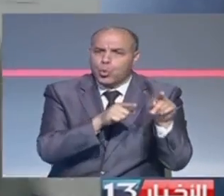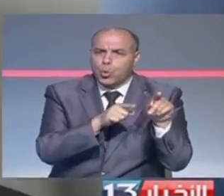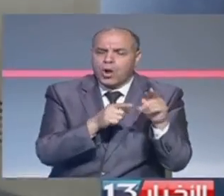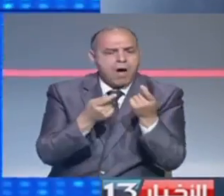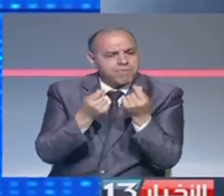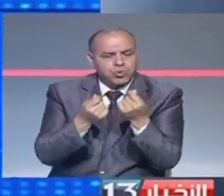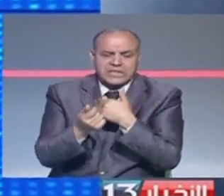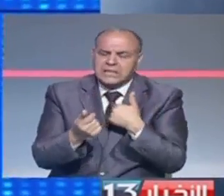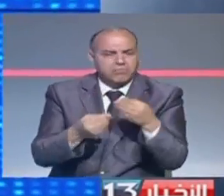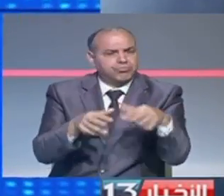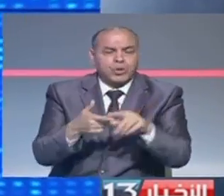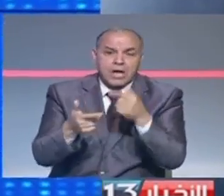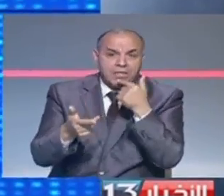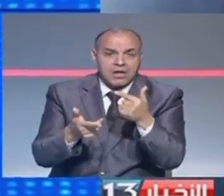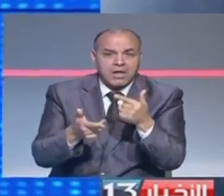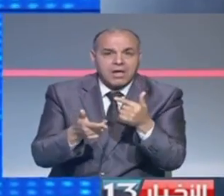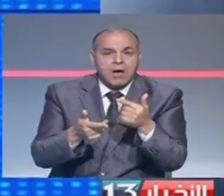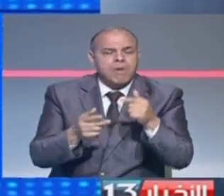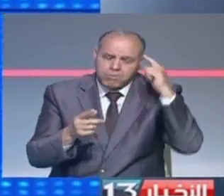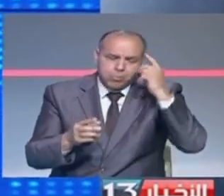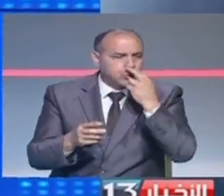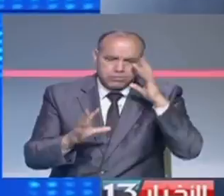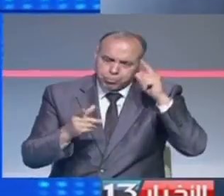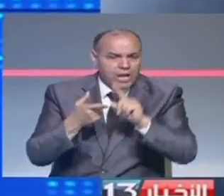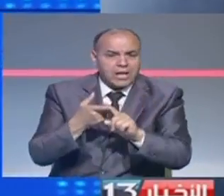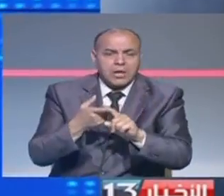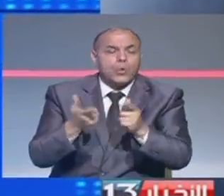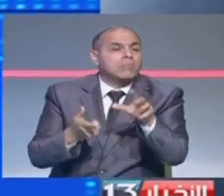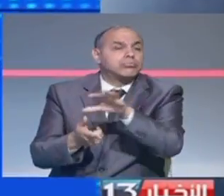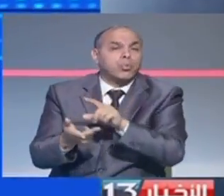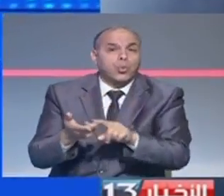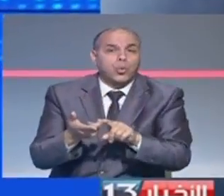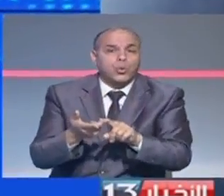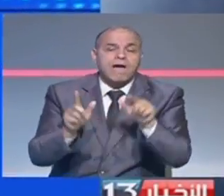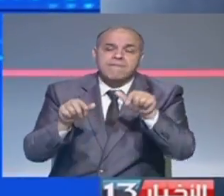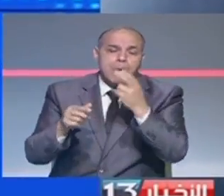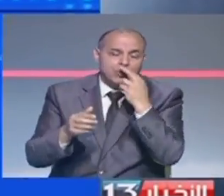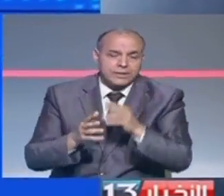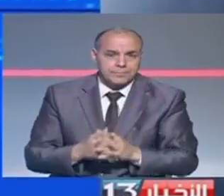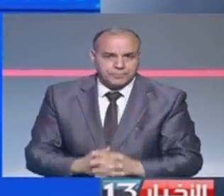الماديه والصحيه مع التوتر الامني السائد اين كانوا يتواجدون